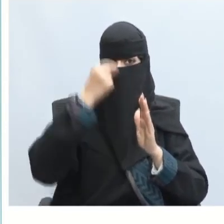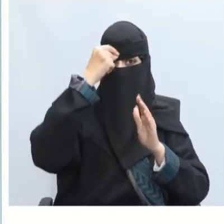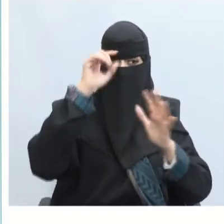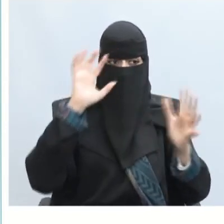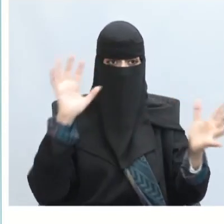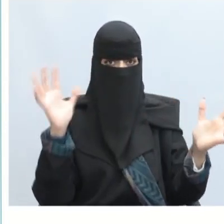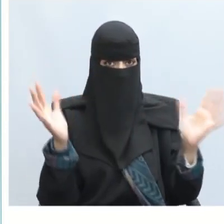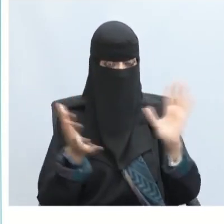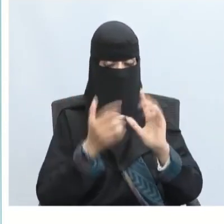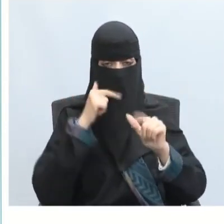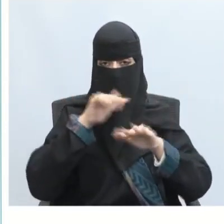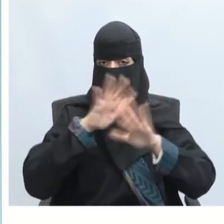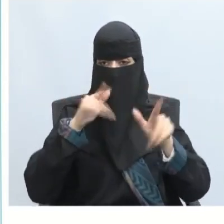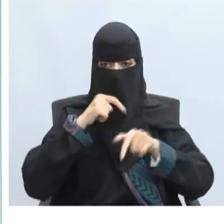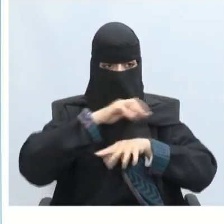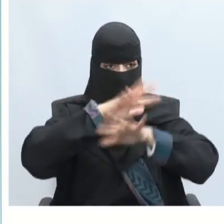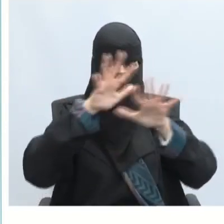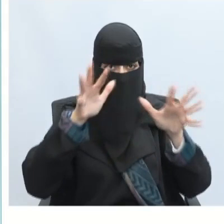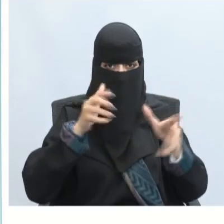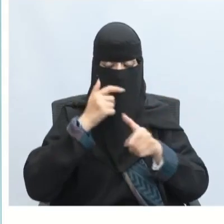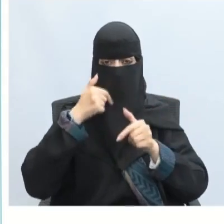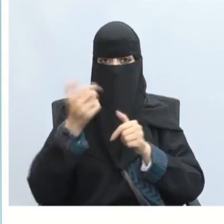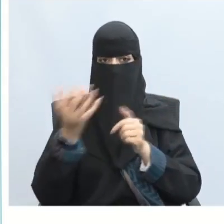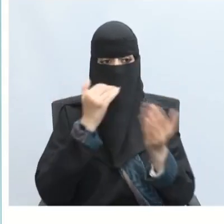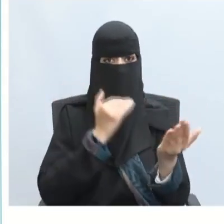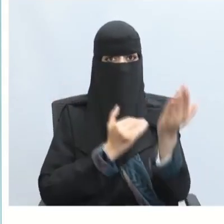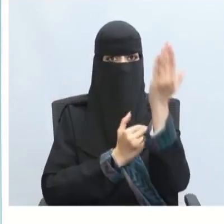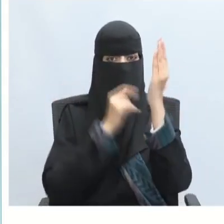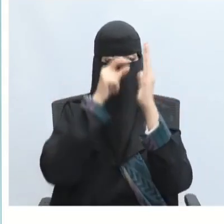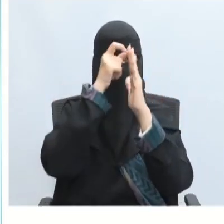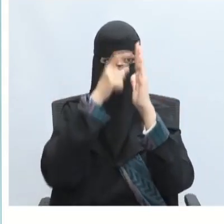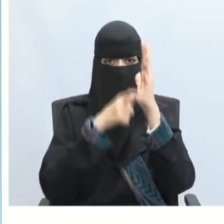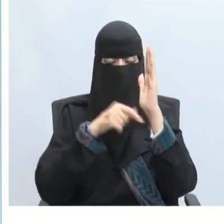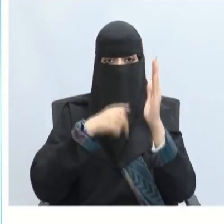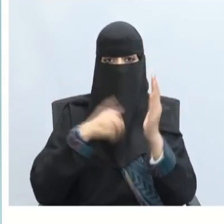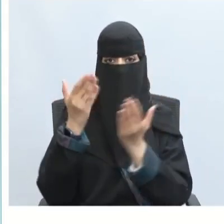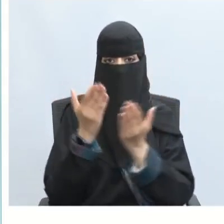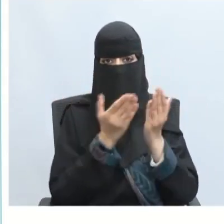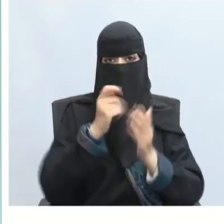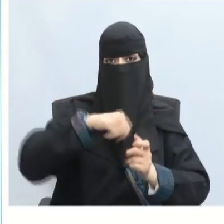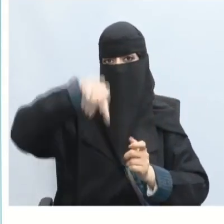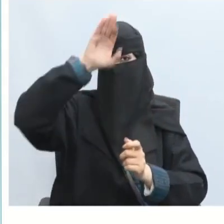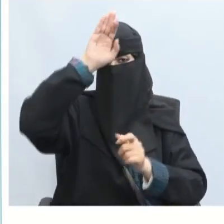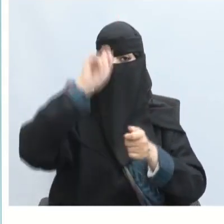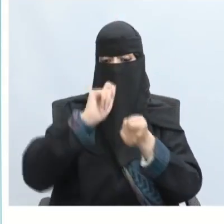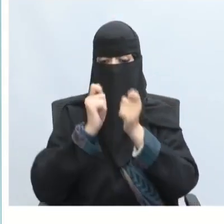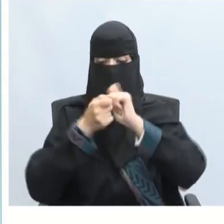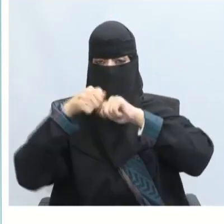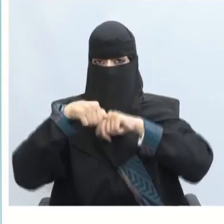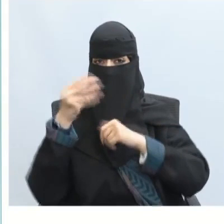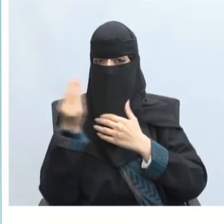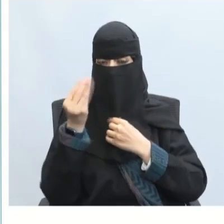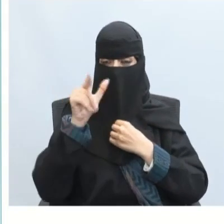عام بشكل عام اداه الاسطار مرسومه ملكي التعديل